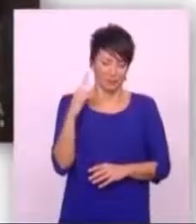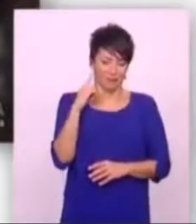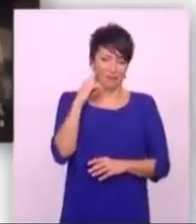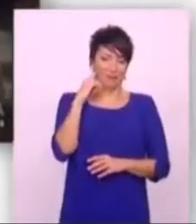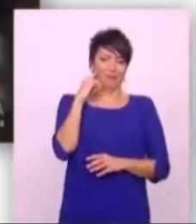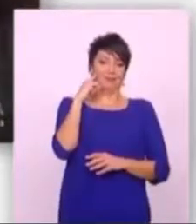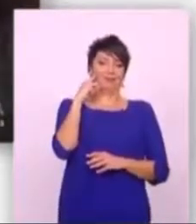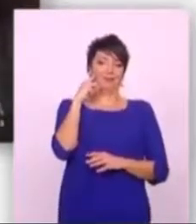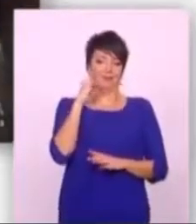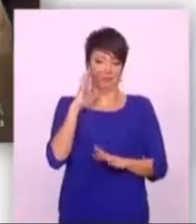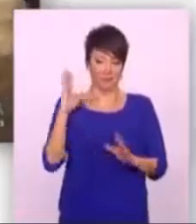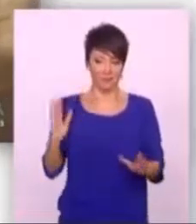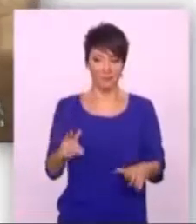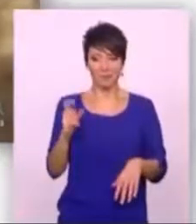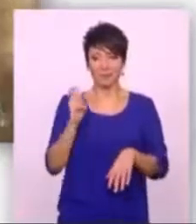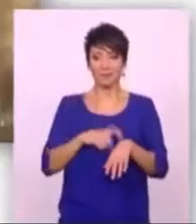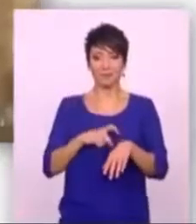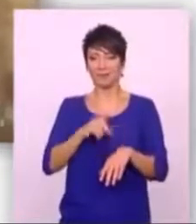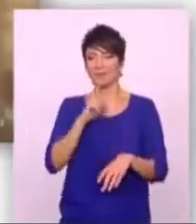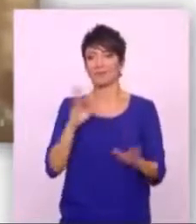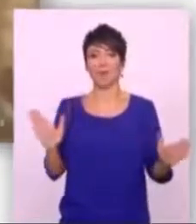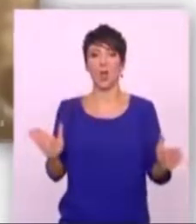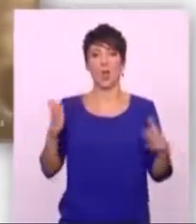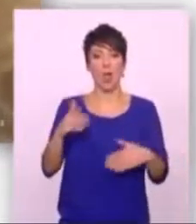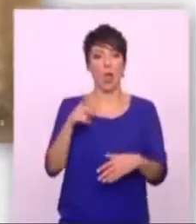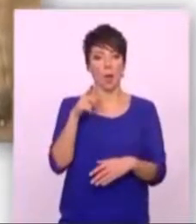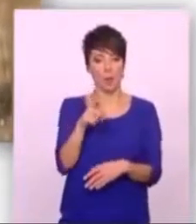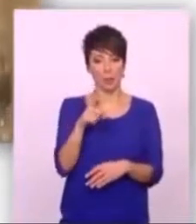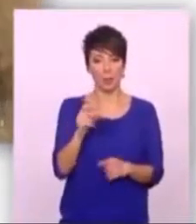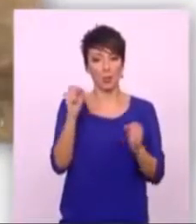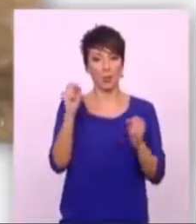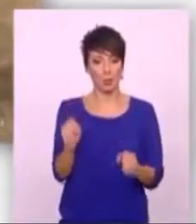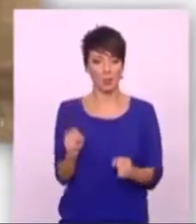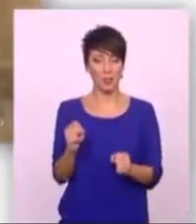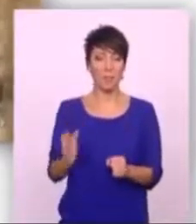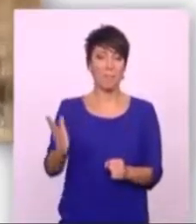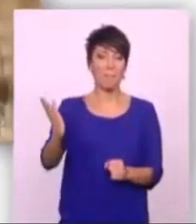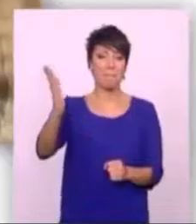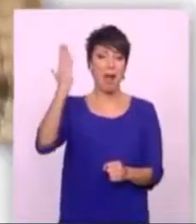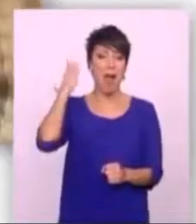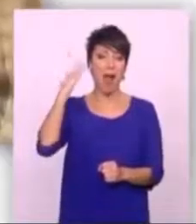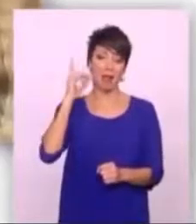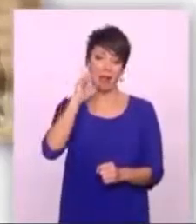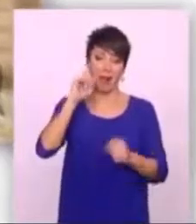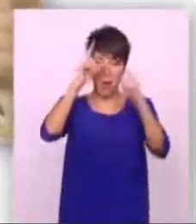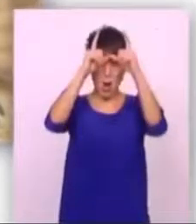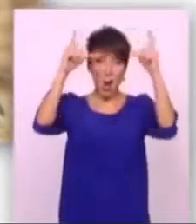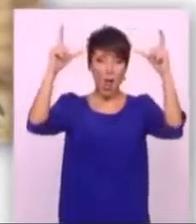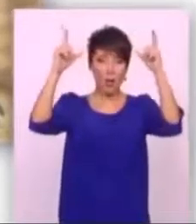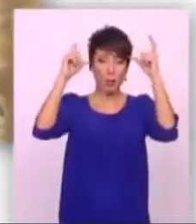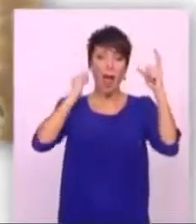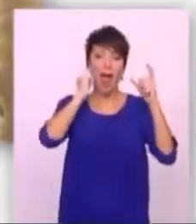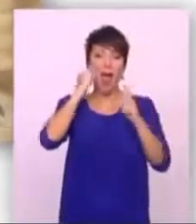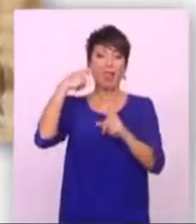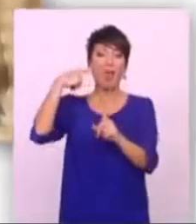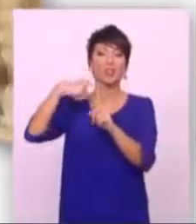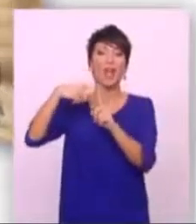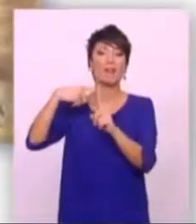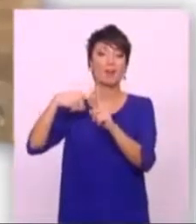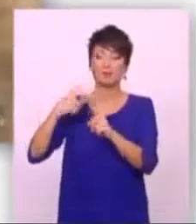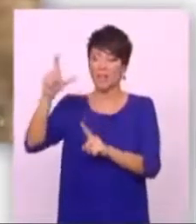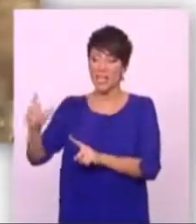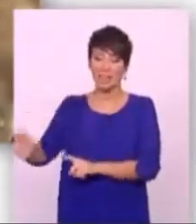φταίει η κακοδιαχείριση, είτε φταίνε και τα δύο μαζί. Η ουσία είναι ότι σήμερα το γυροκομείο Αθηνών δεν μοιάζει σε τίποτα με το παρελθόν.